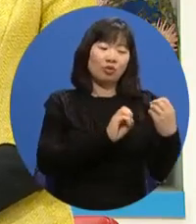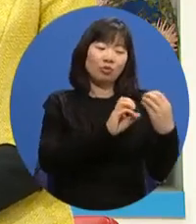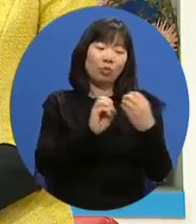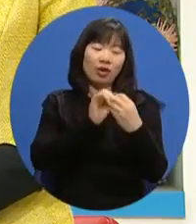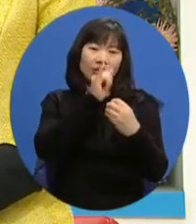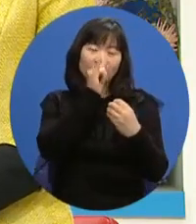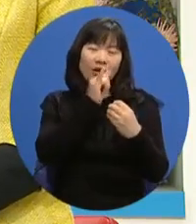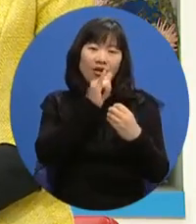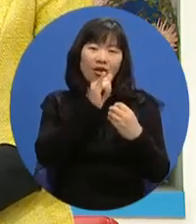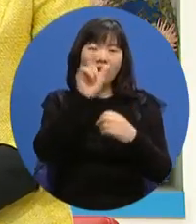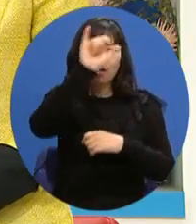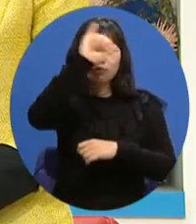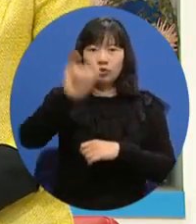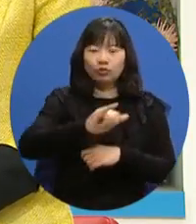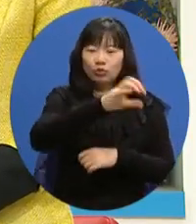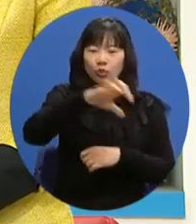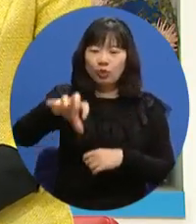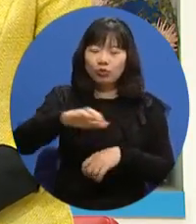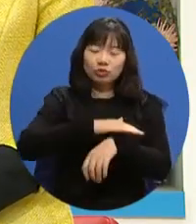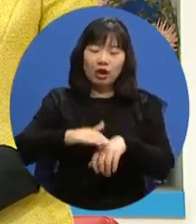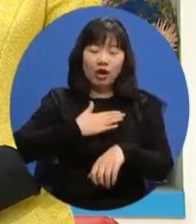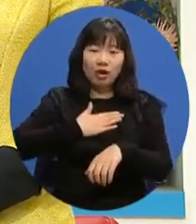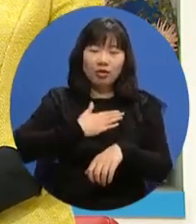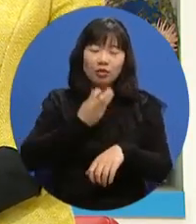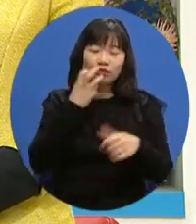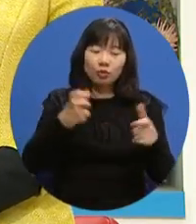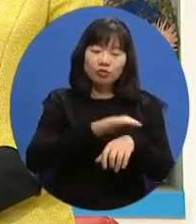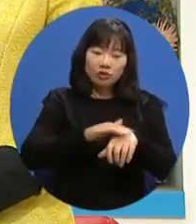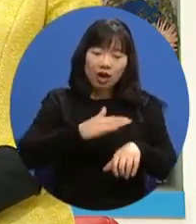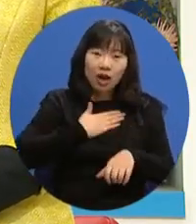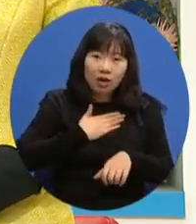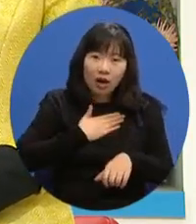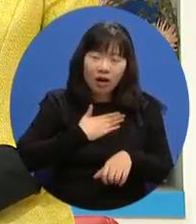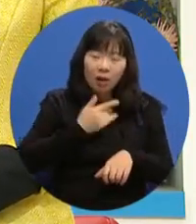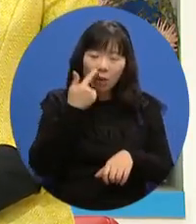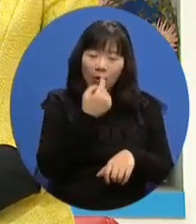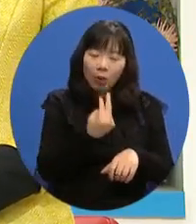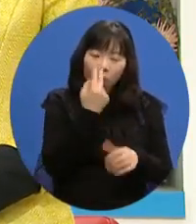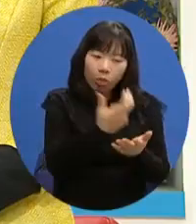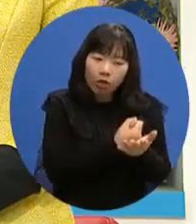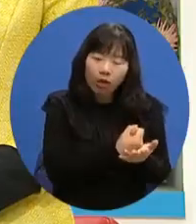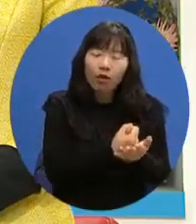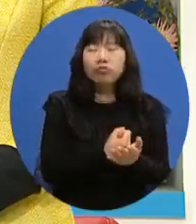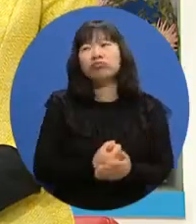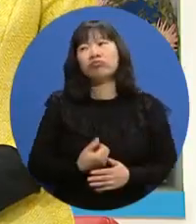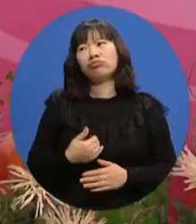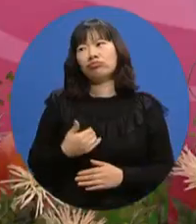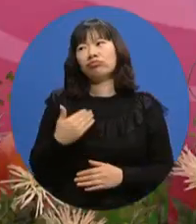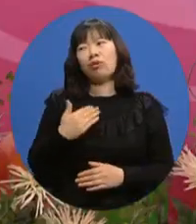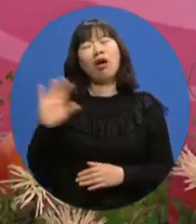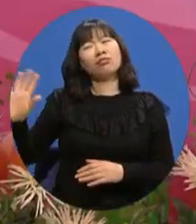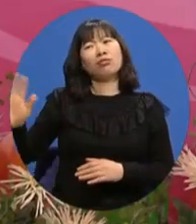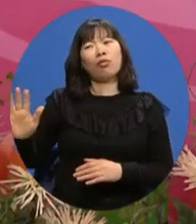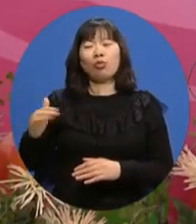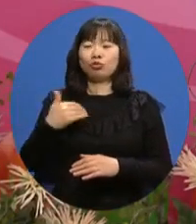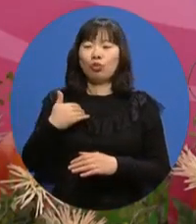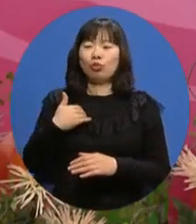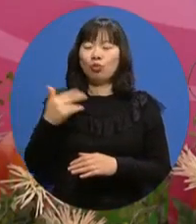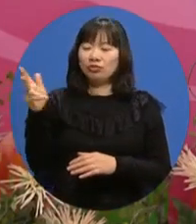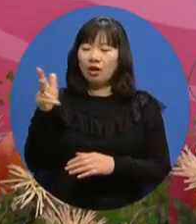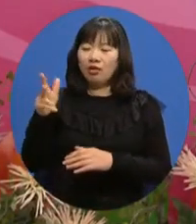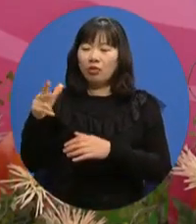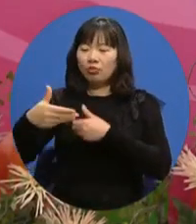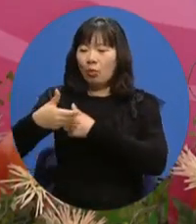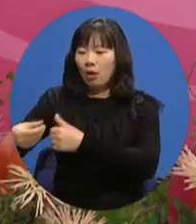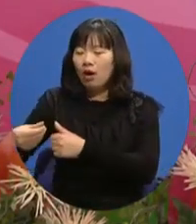굉장히 구석구석 잘 알고 계시더라고요. 아니요. 저도 그런 줄 알았는데 네. 막상 어디 이게 촬영한다고 가보거나 네. 뭐